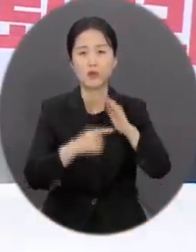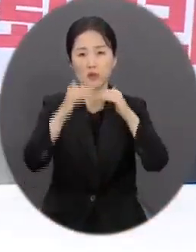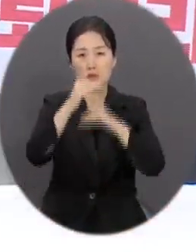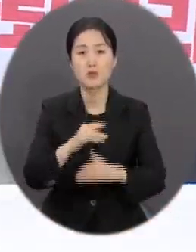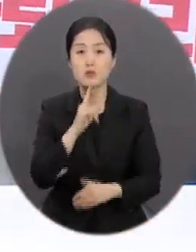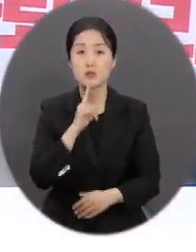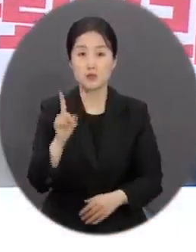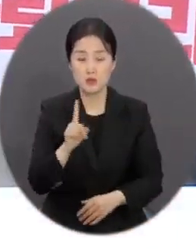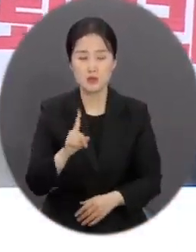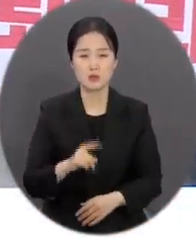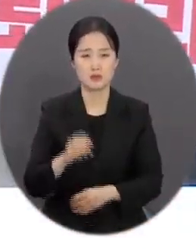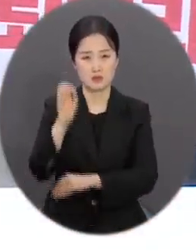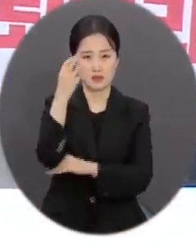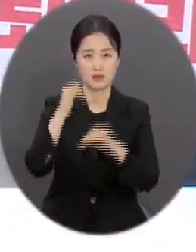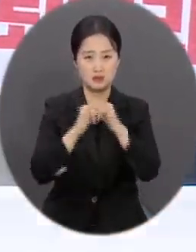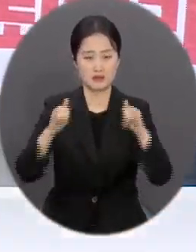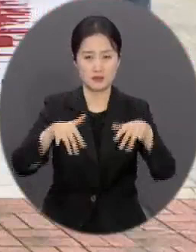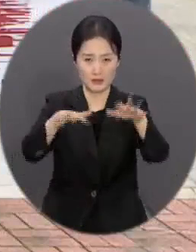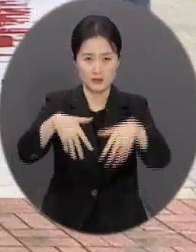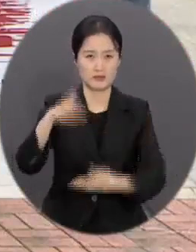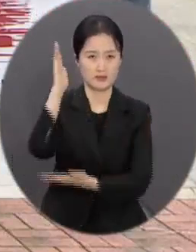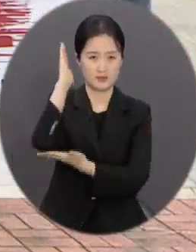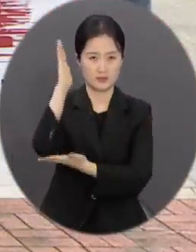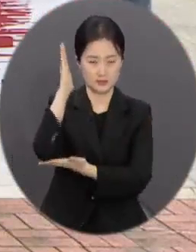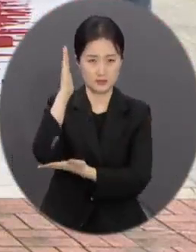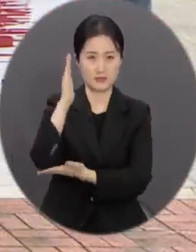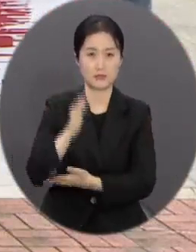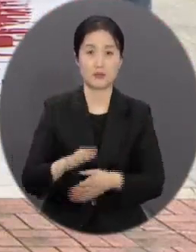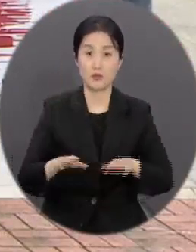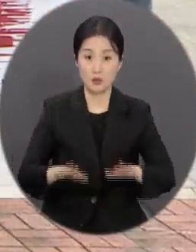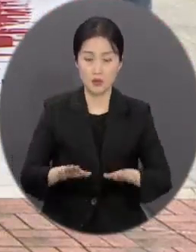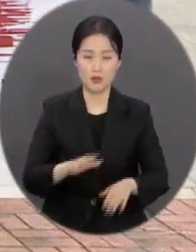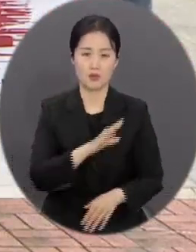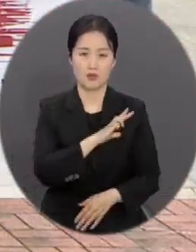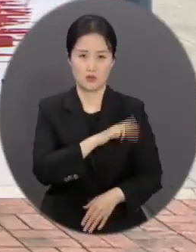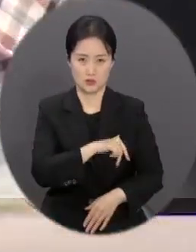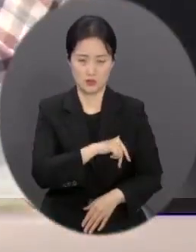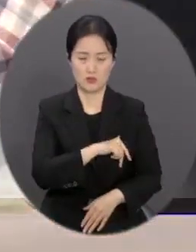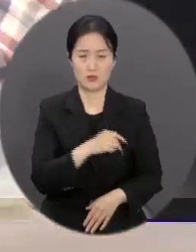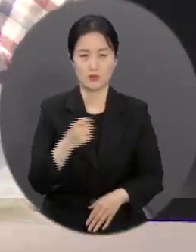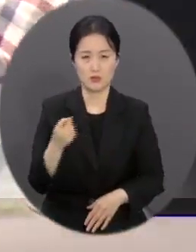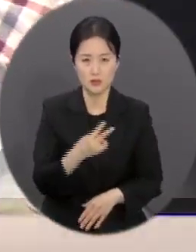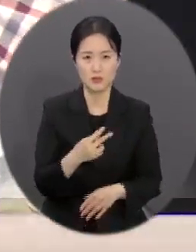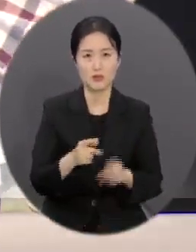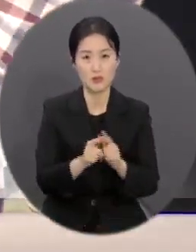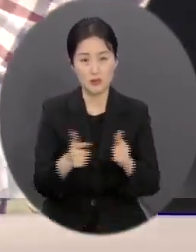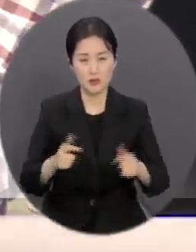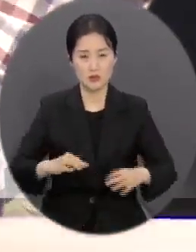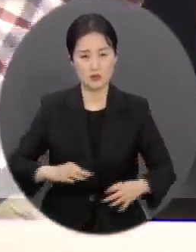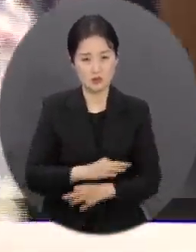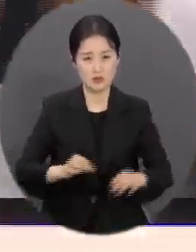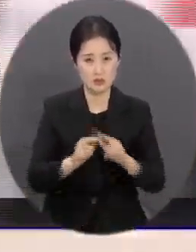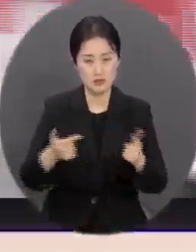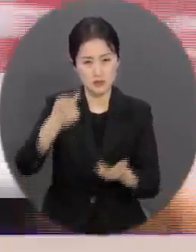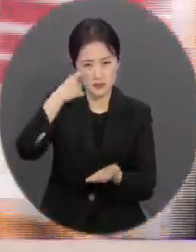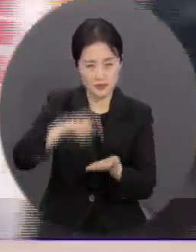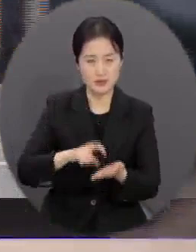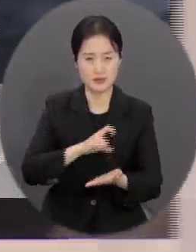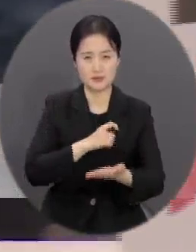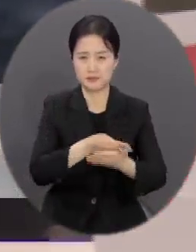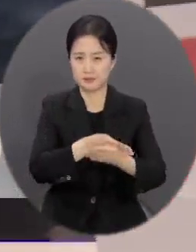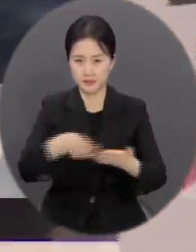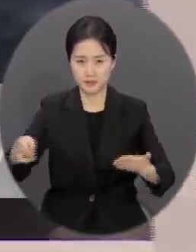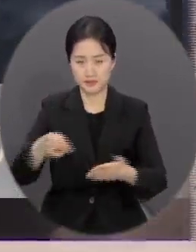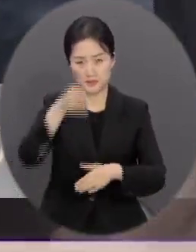광주시의회 앞에서 기자회견을 열고 광주시의회와 더불어민주당은 비리 의원을 제명해 자정 의지를